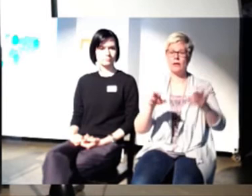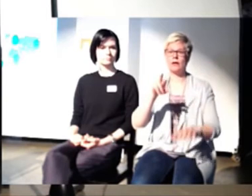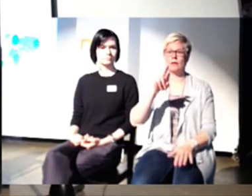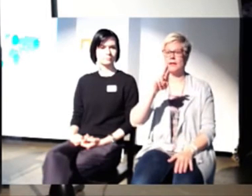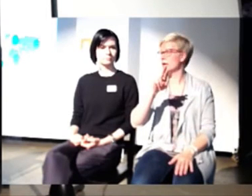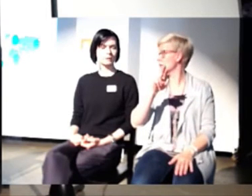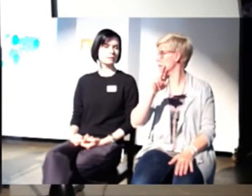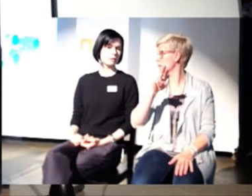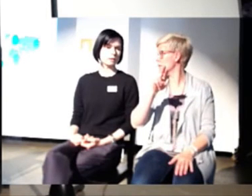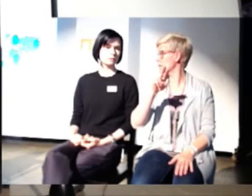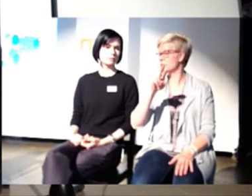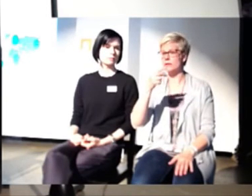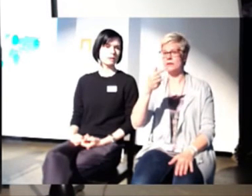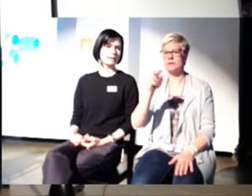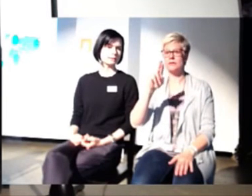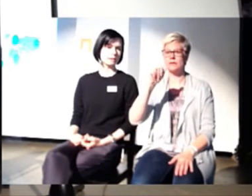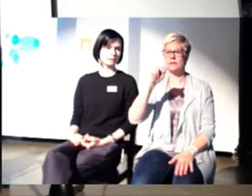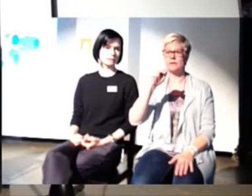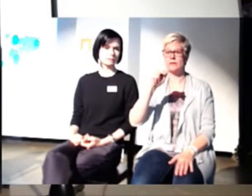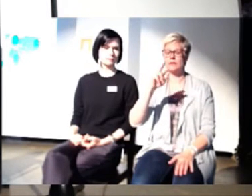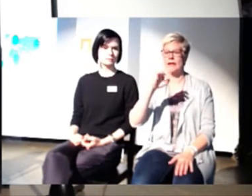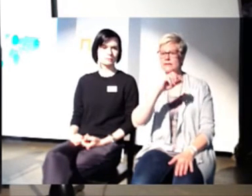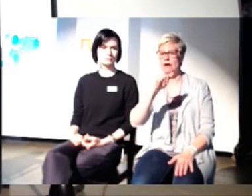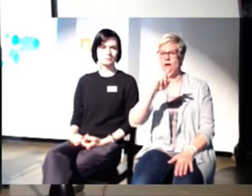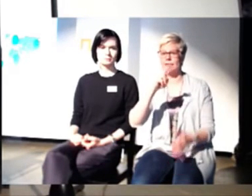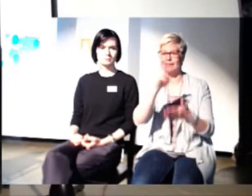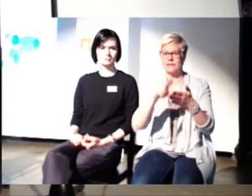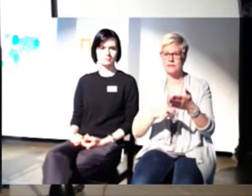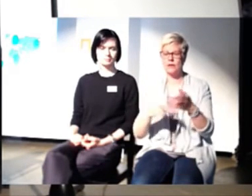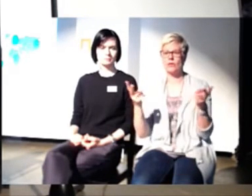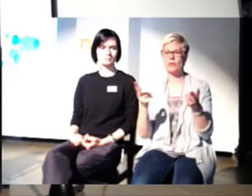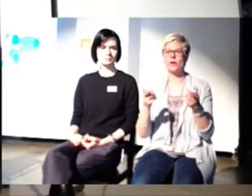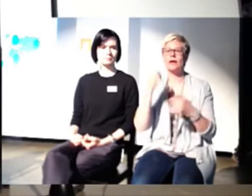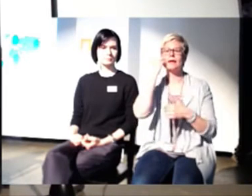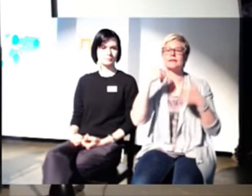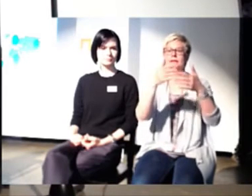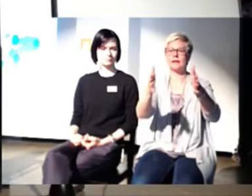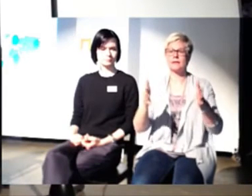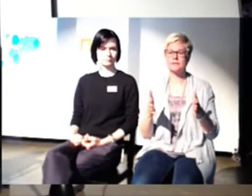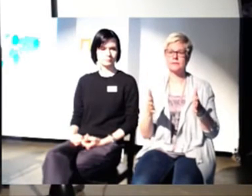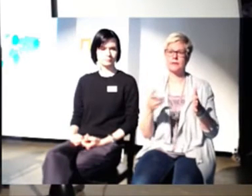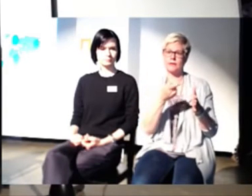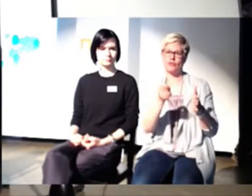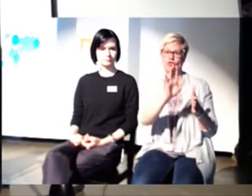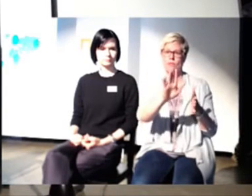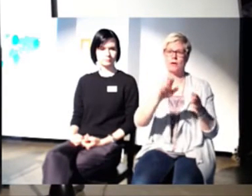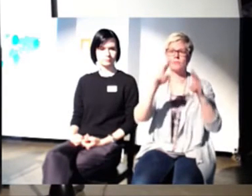Artis-verkoston tiedostoista, eli Res Artis on tällainen residenssien kansainvälinen